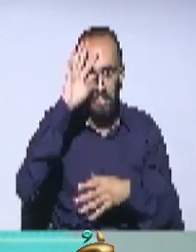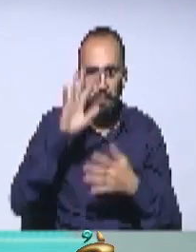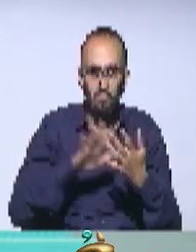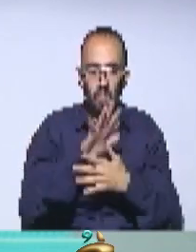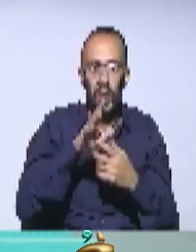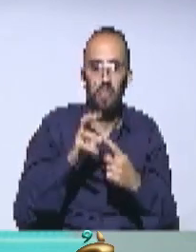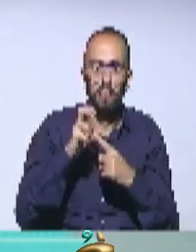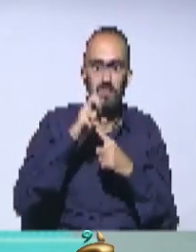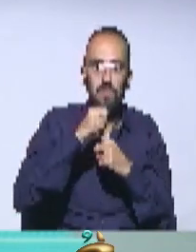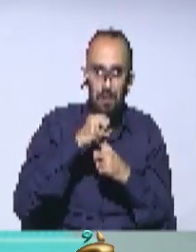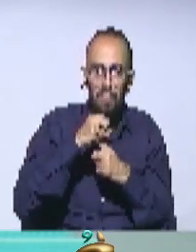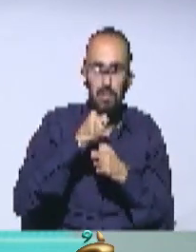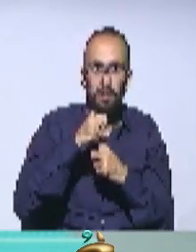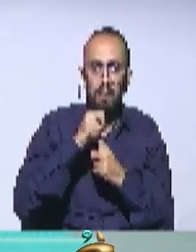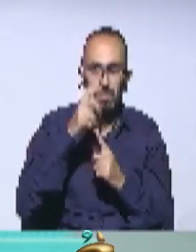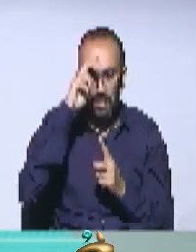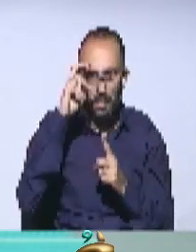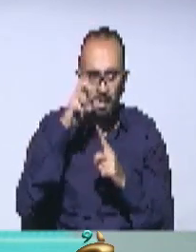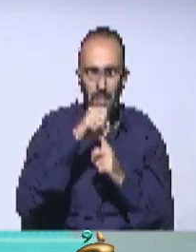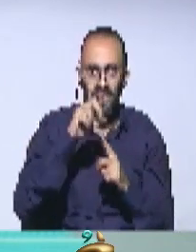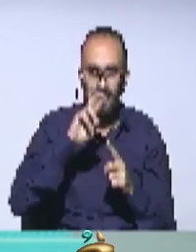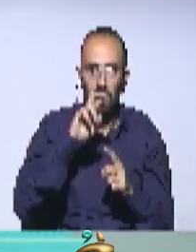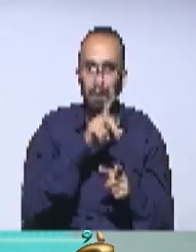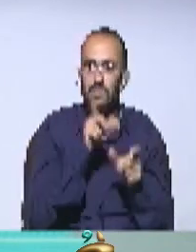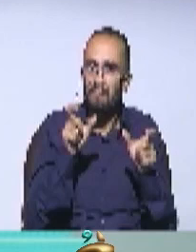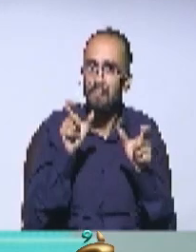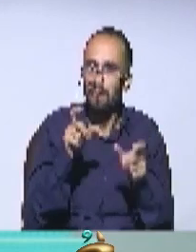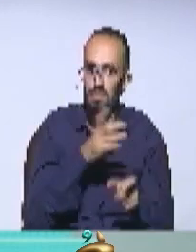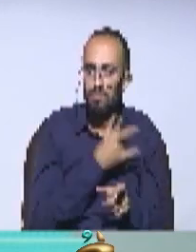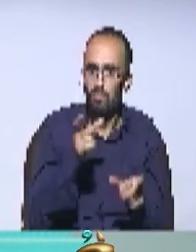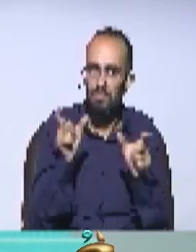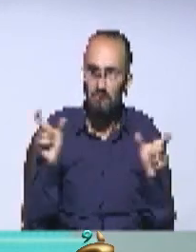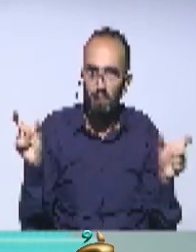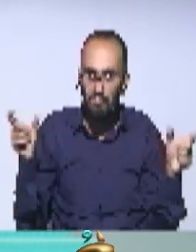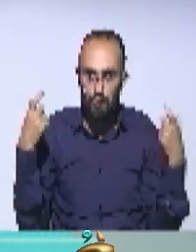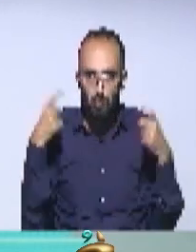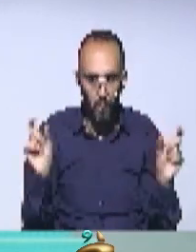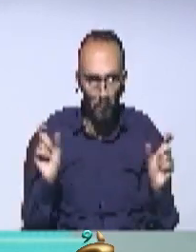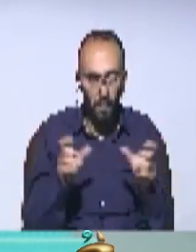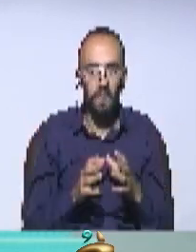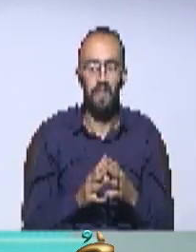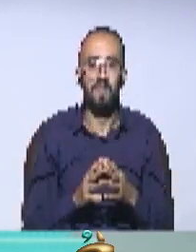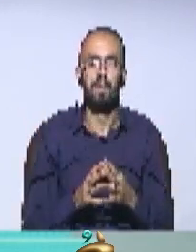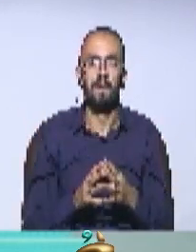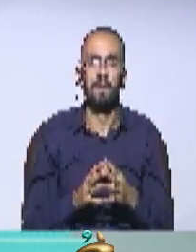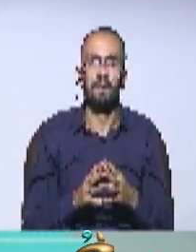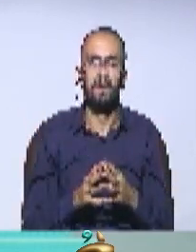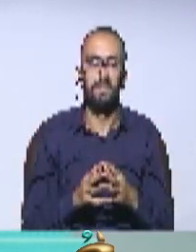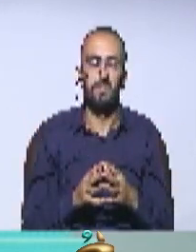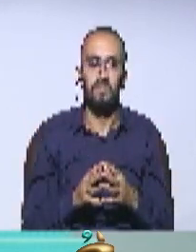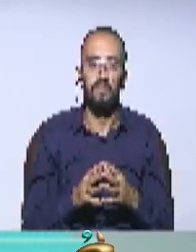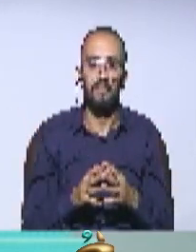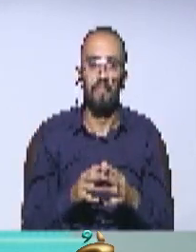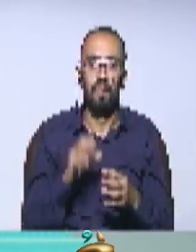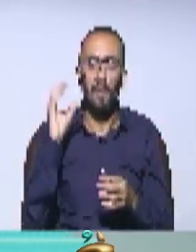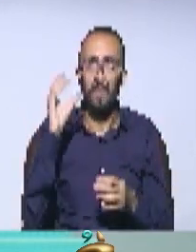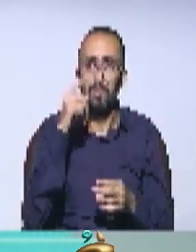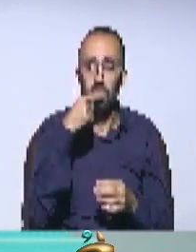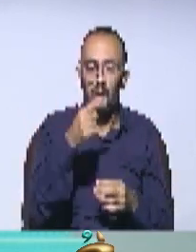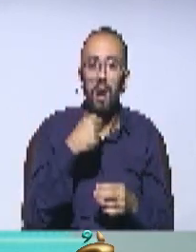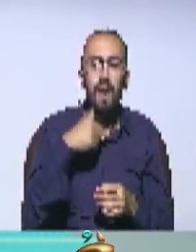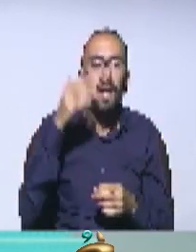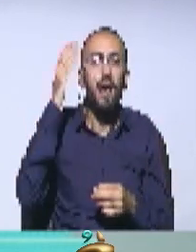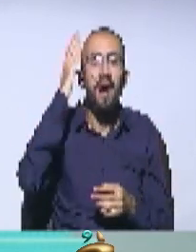الكاتدرائية في زمن حكم الأشرار، فكان دائما وطنيا وكان دائما عند مستوى المسؤولية. وقال الرئيس السيسي